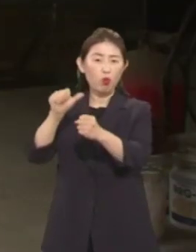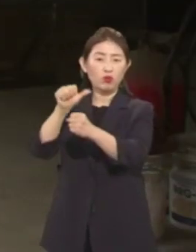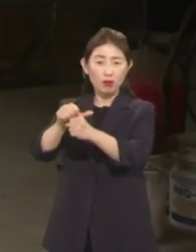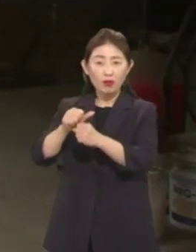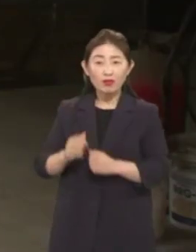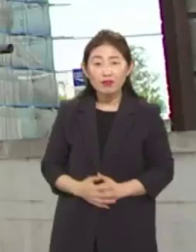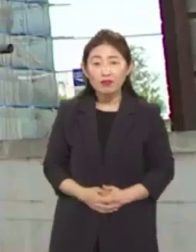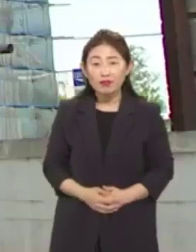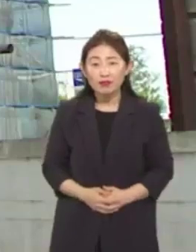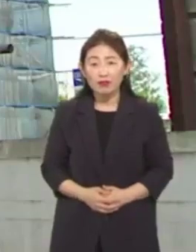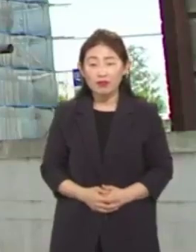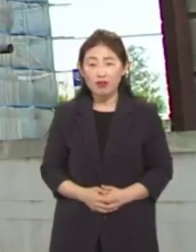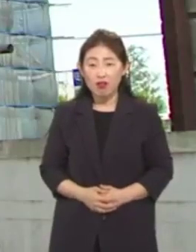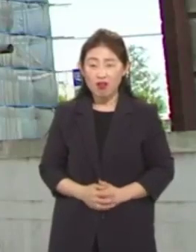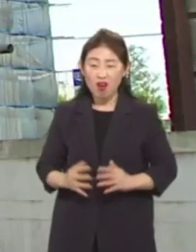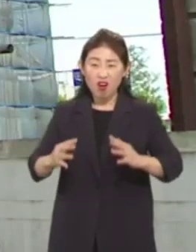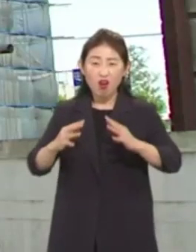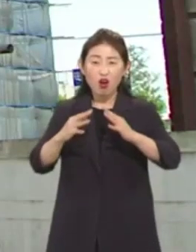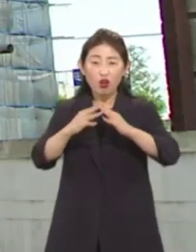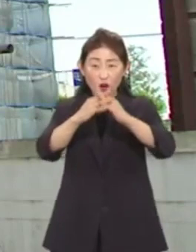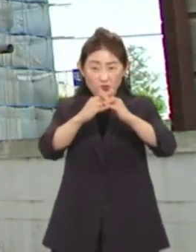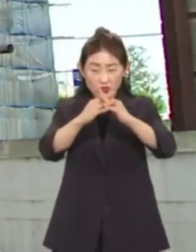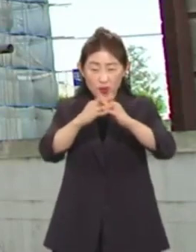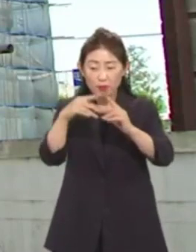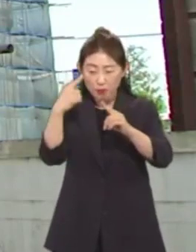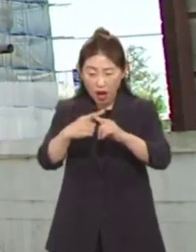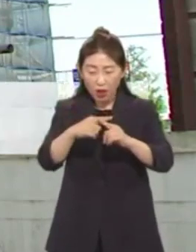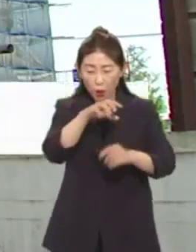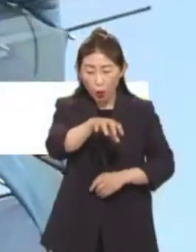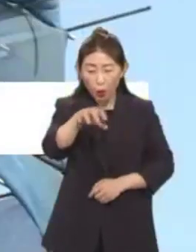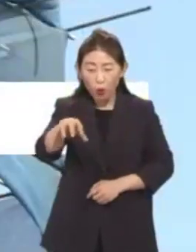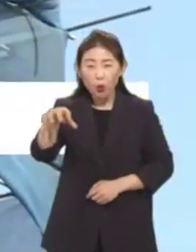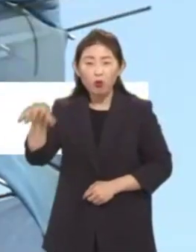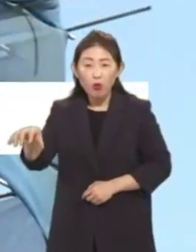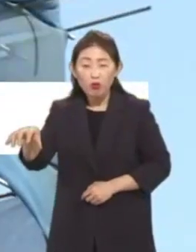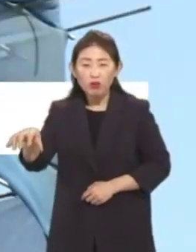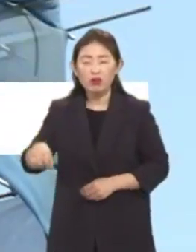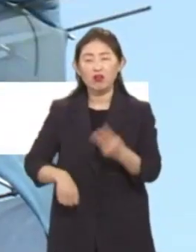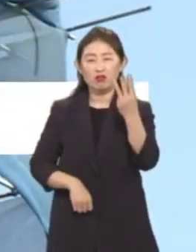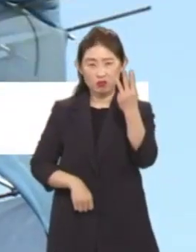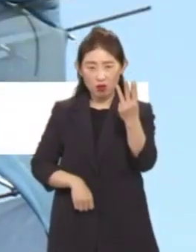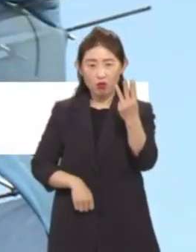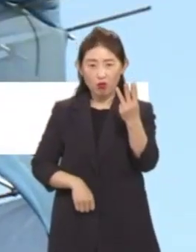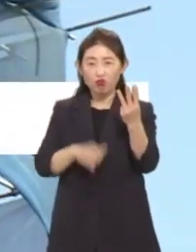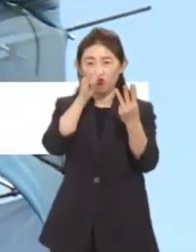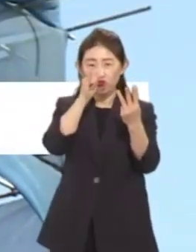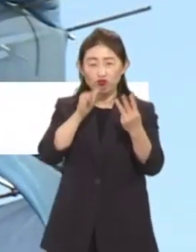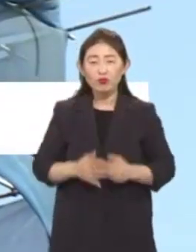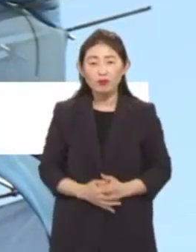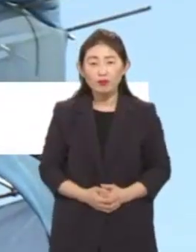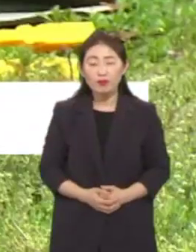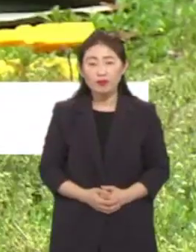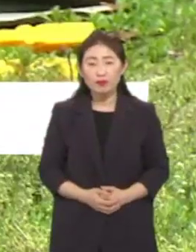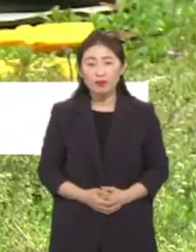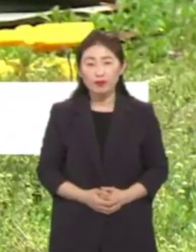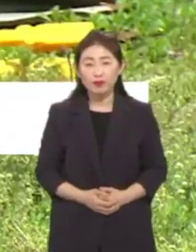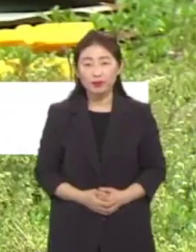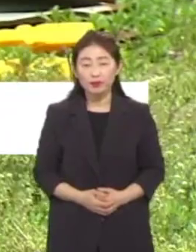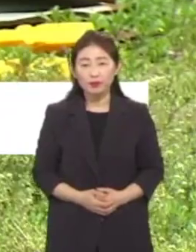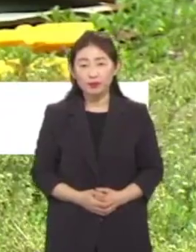하고 있습니다. 이 건물을 비롯해 공사가 중단돼 15년 이상 방치된 건물이 대전 중구에만